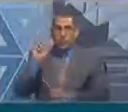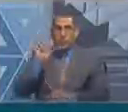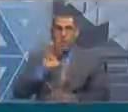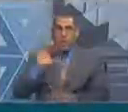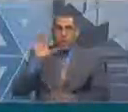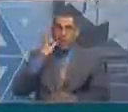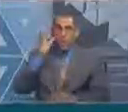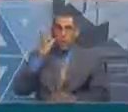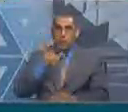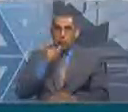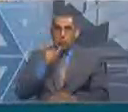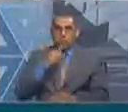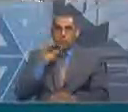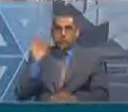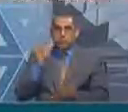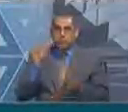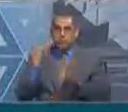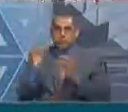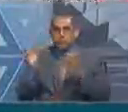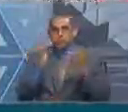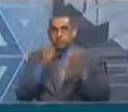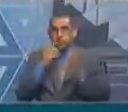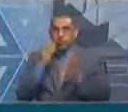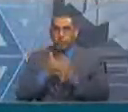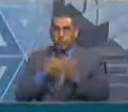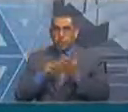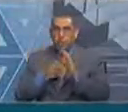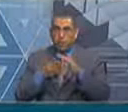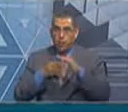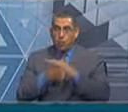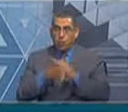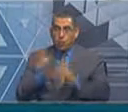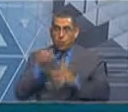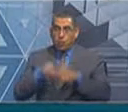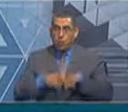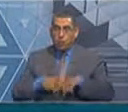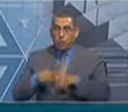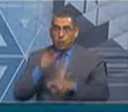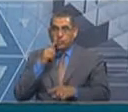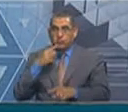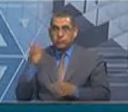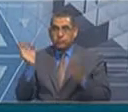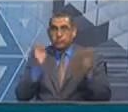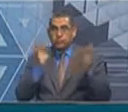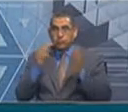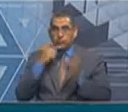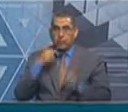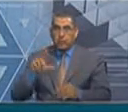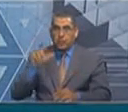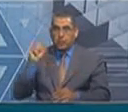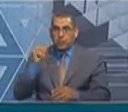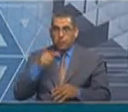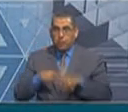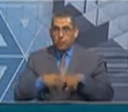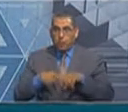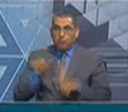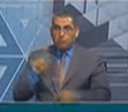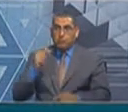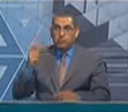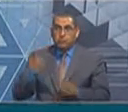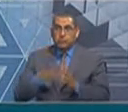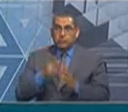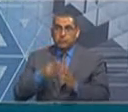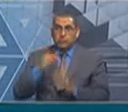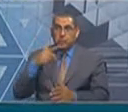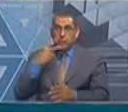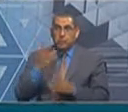الأوروبي، وتناول الجانبان الأوضاع المتدهورة في بيلاروسيا. وأفاد مسؤولون أن لوكاشينكو فاز بولاية سادسة بأكثر